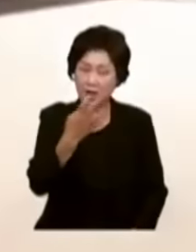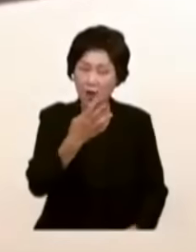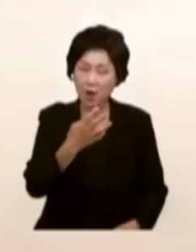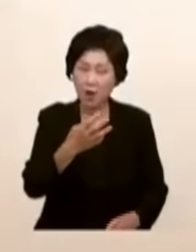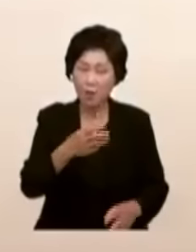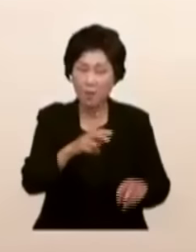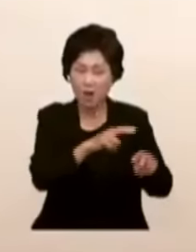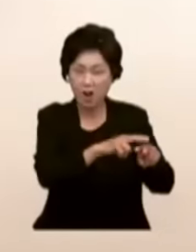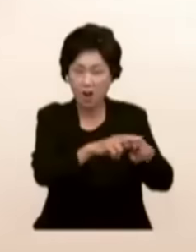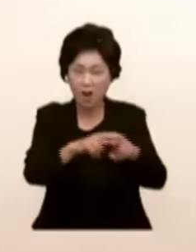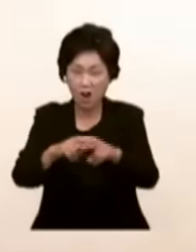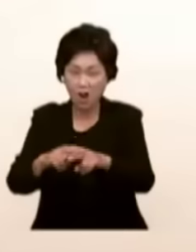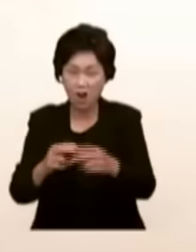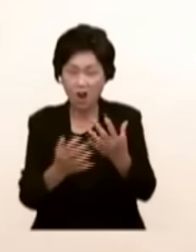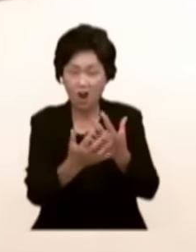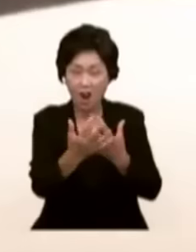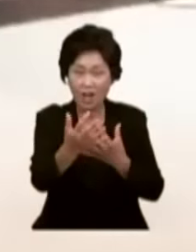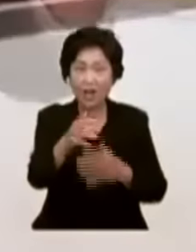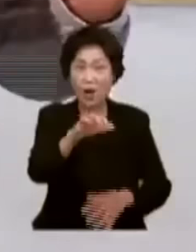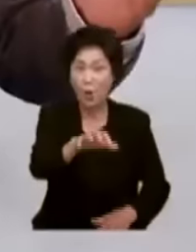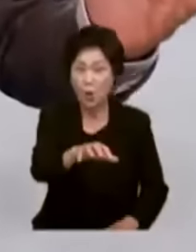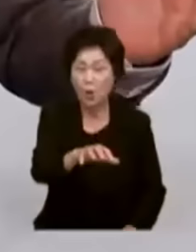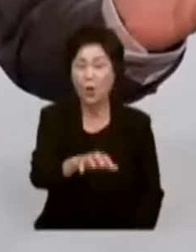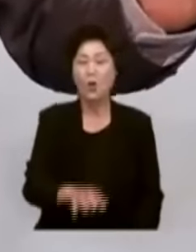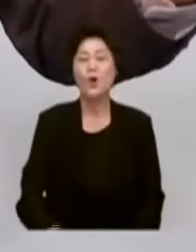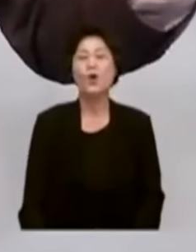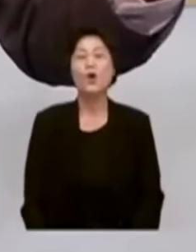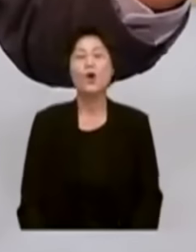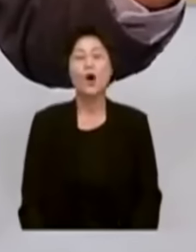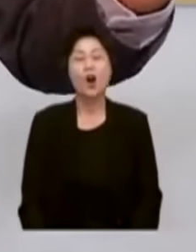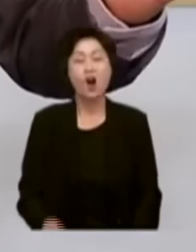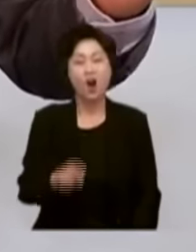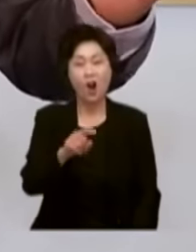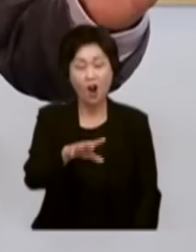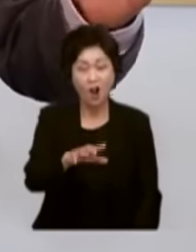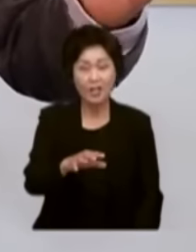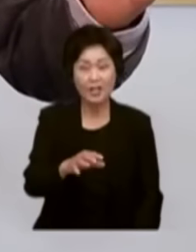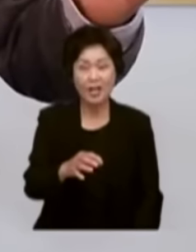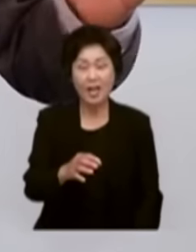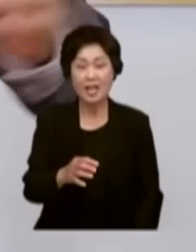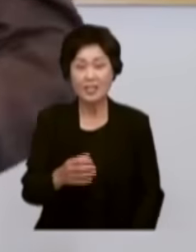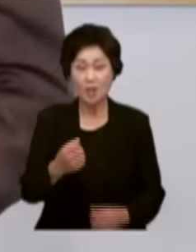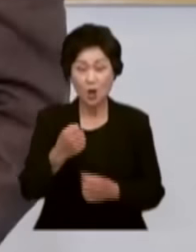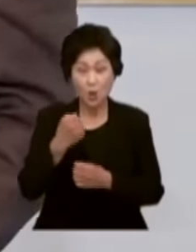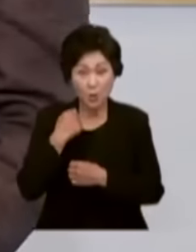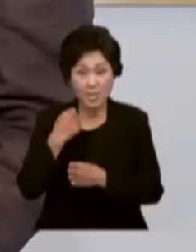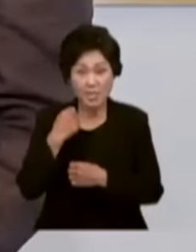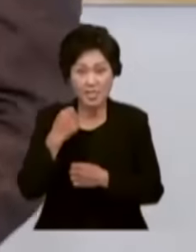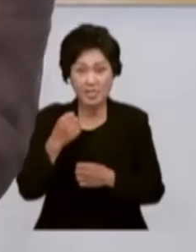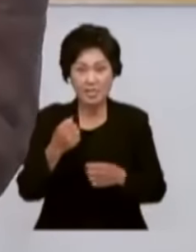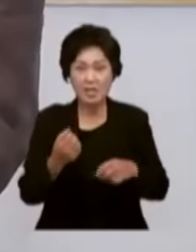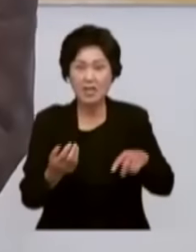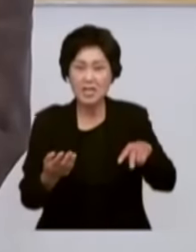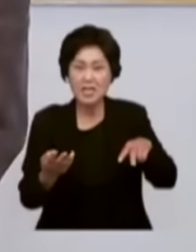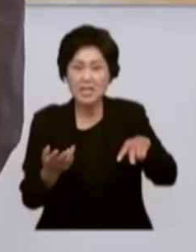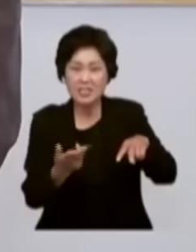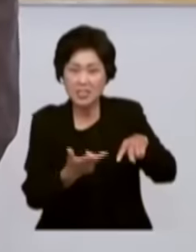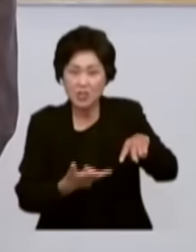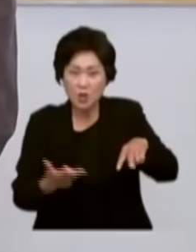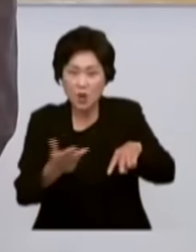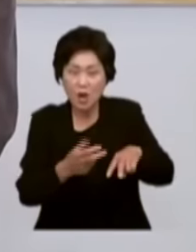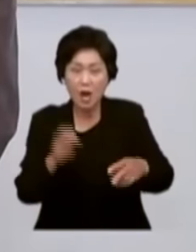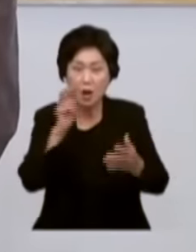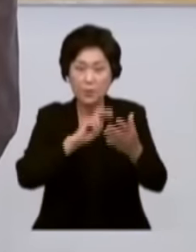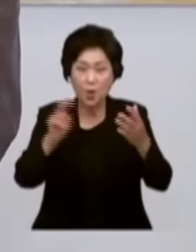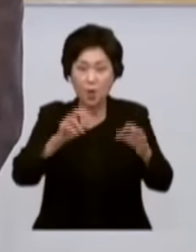저희 CBMC에서 그 같이들 이렇게 지어드렸잖아요. 예, 예. 거기에서 신병 훈련 끝나고 예배드리고 실로암 하듯 그 모습. 예, 예.